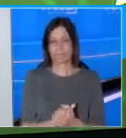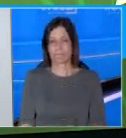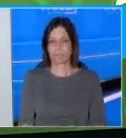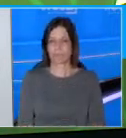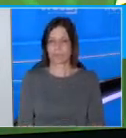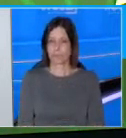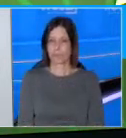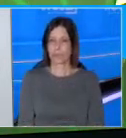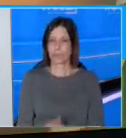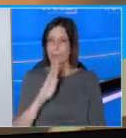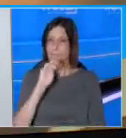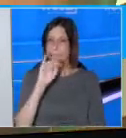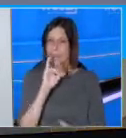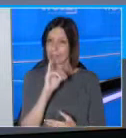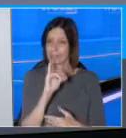בני?